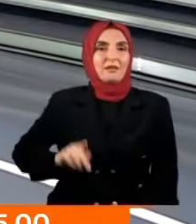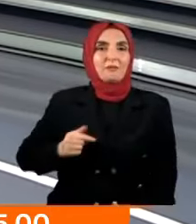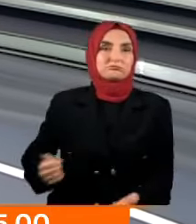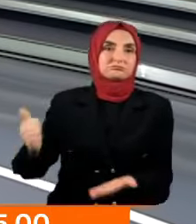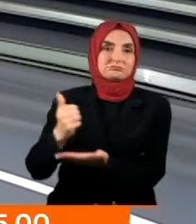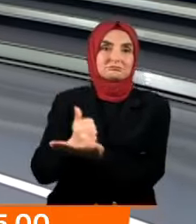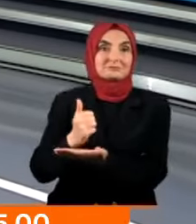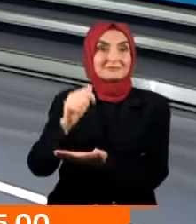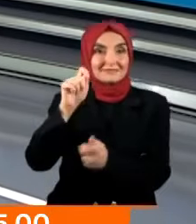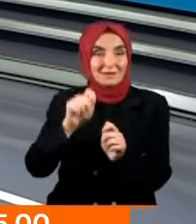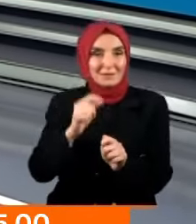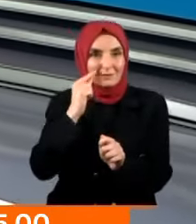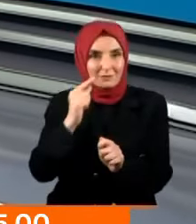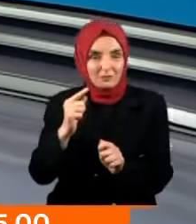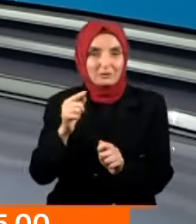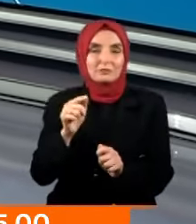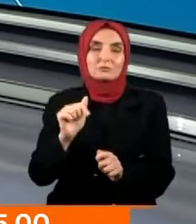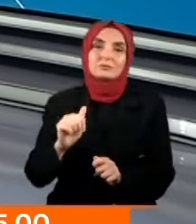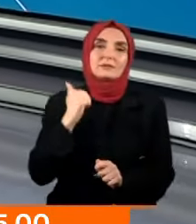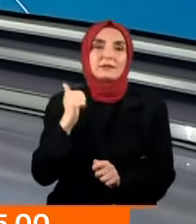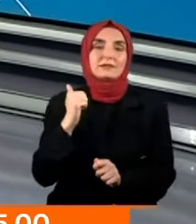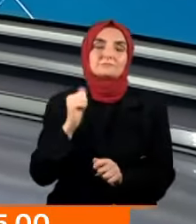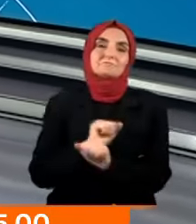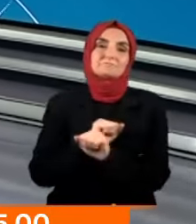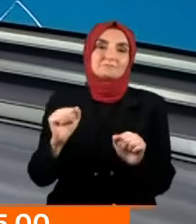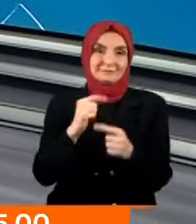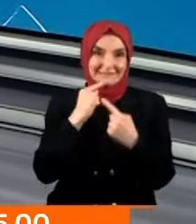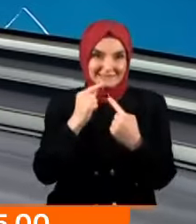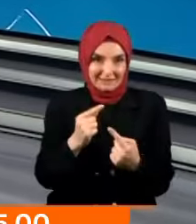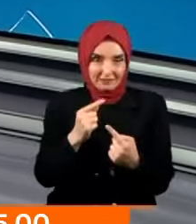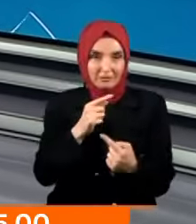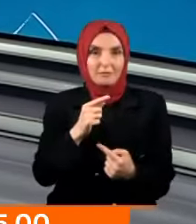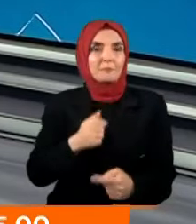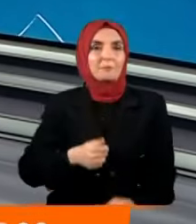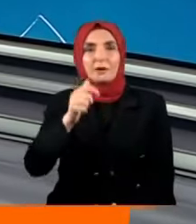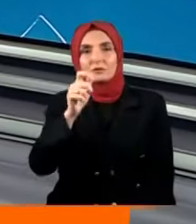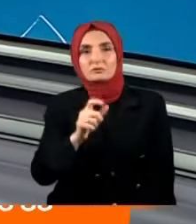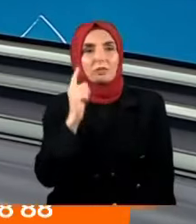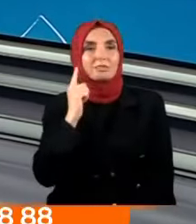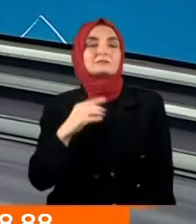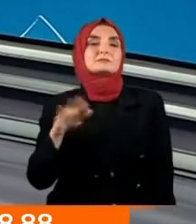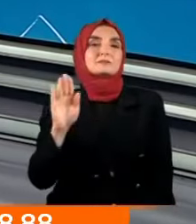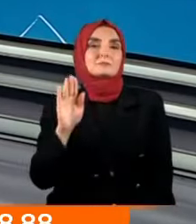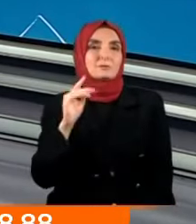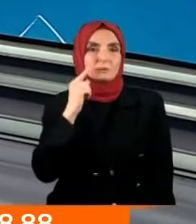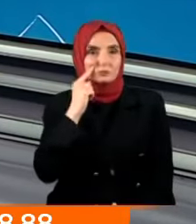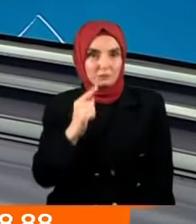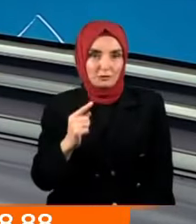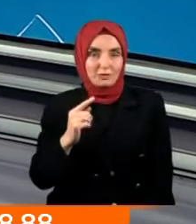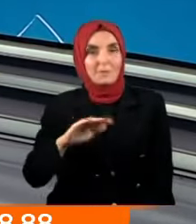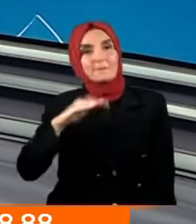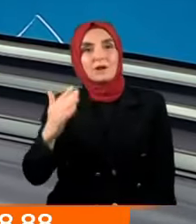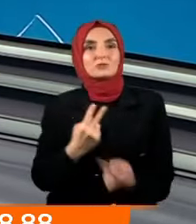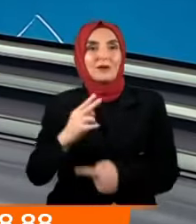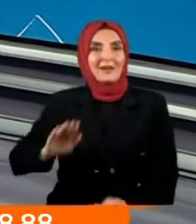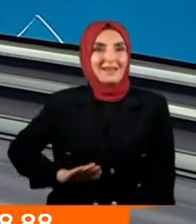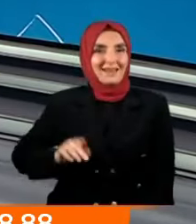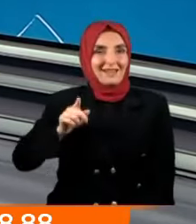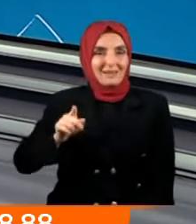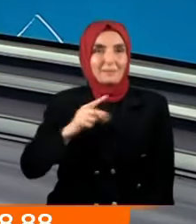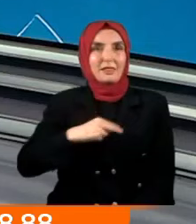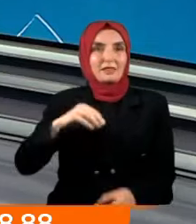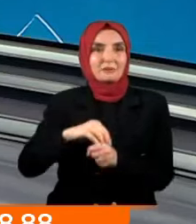Ali Demirçalı'nın Özel'i dinlemediği gibi üstüne bir yeğenini daha belediyede müdür yaptığı ortaya çıktı. CHP'de bir başka krizin